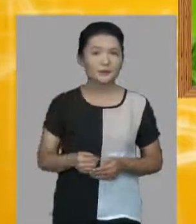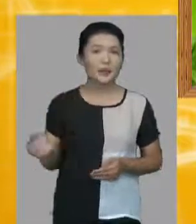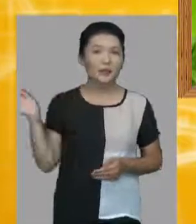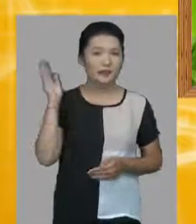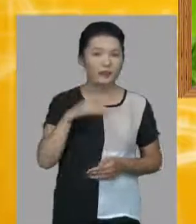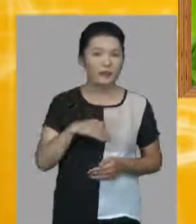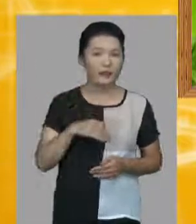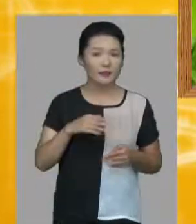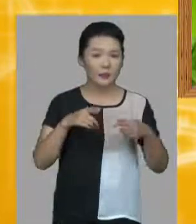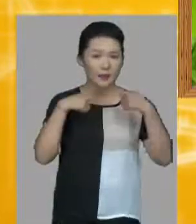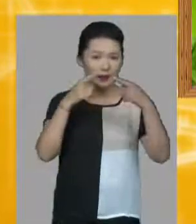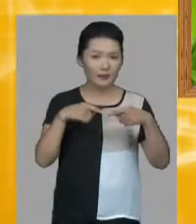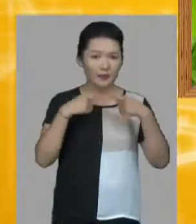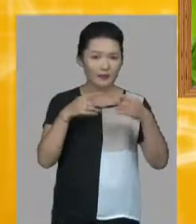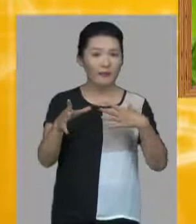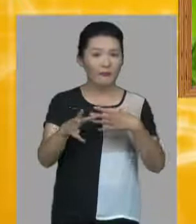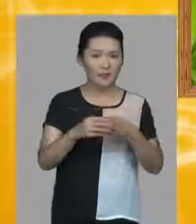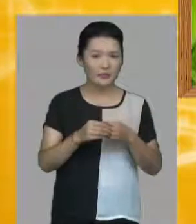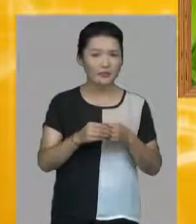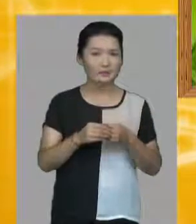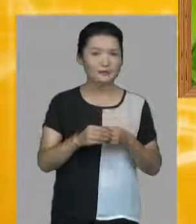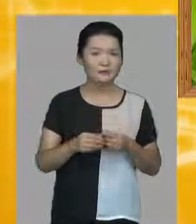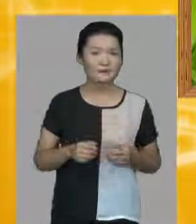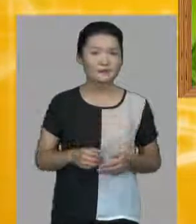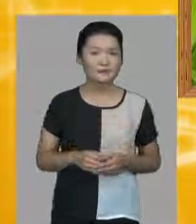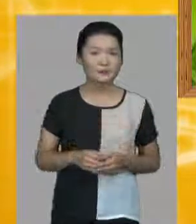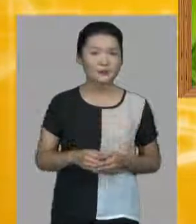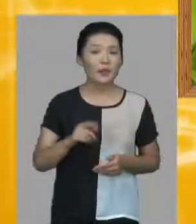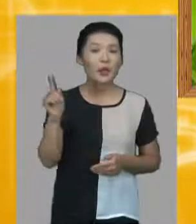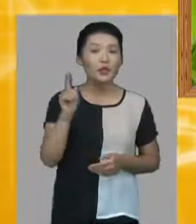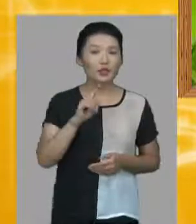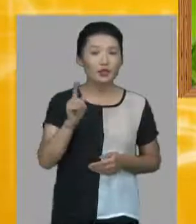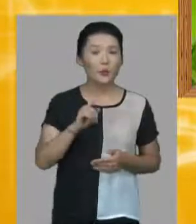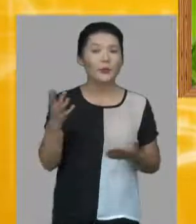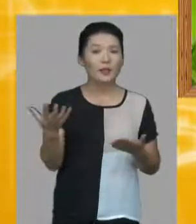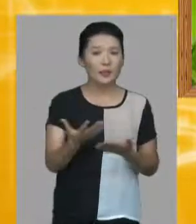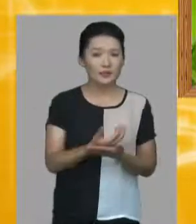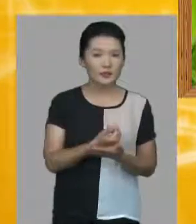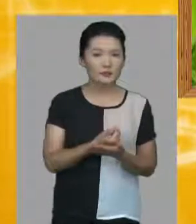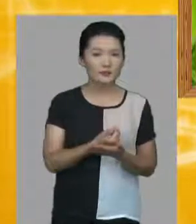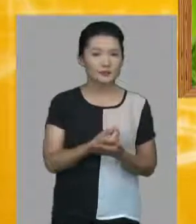Давайте проговорим его еще раз. Чтобы найти